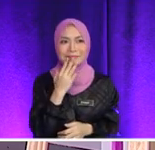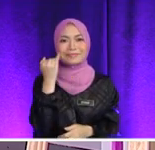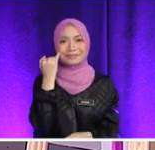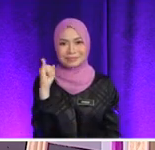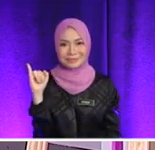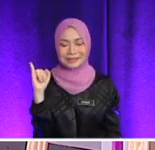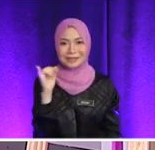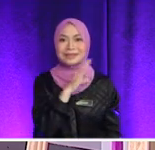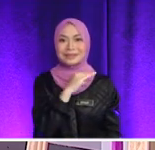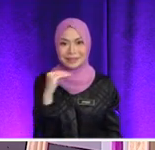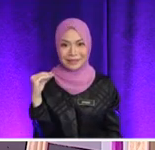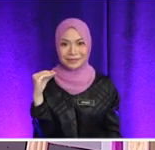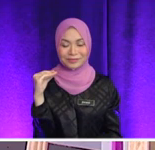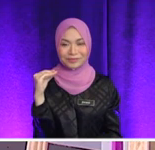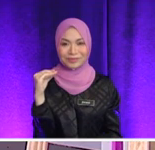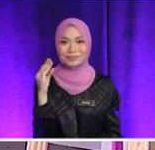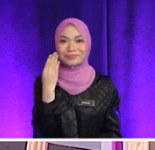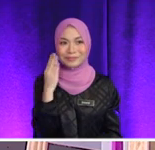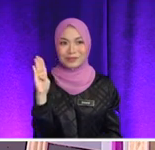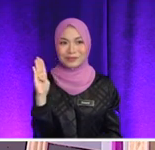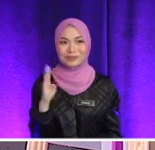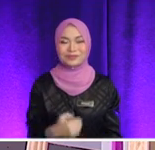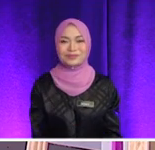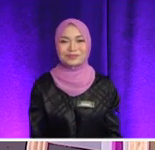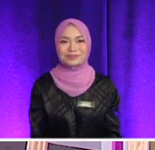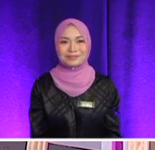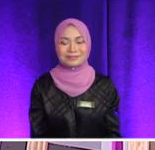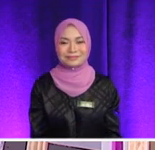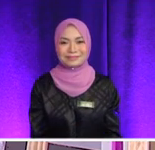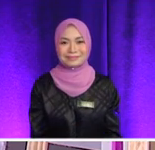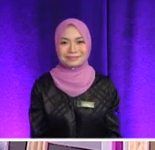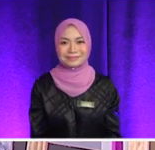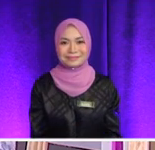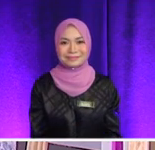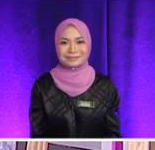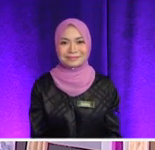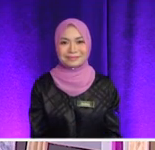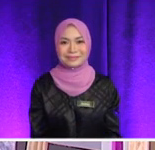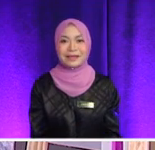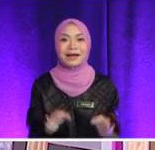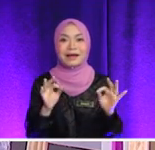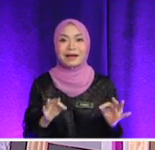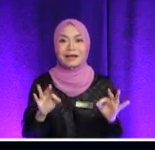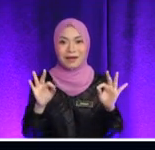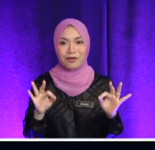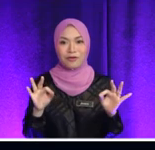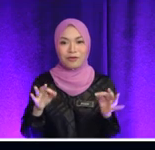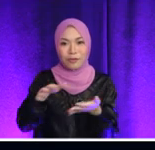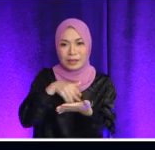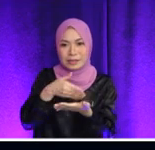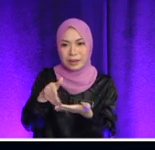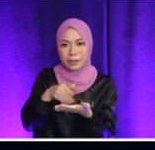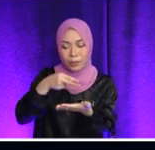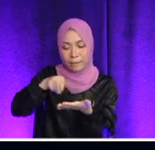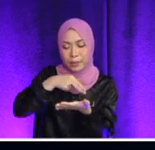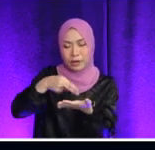ganggu gabungan warna jingga dan biru kemudian bonus yang tidak rata ataupun kita Panggil